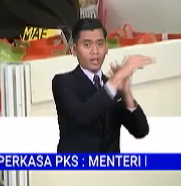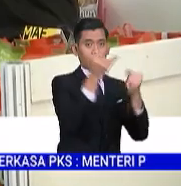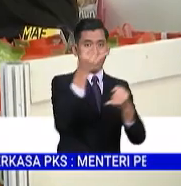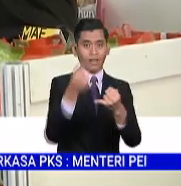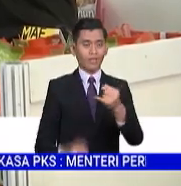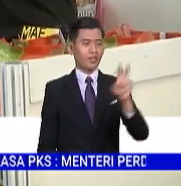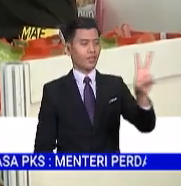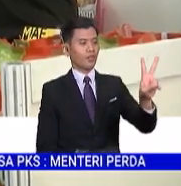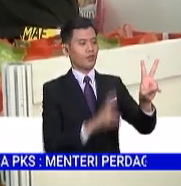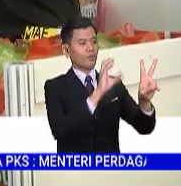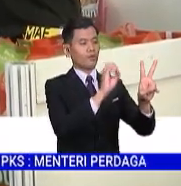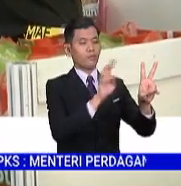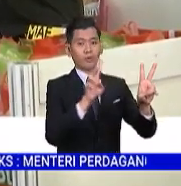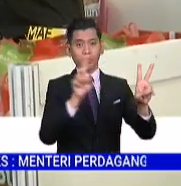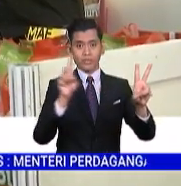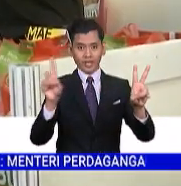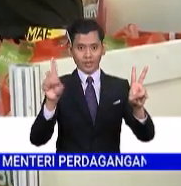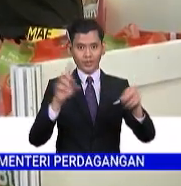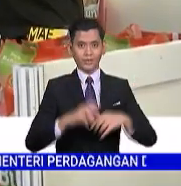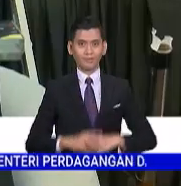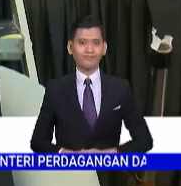akhir 2021.